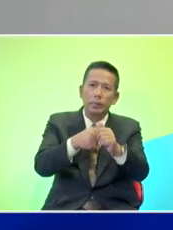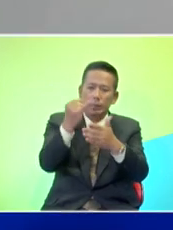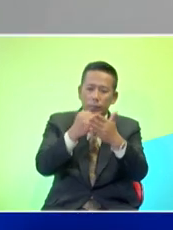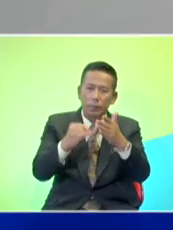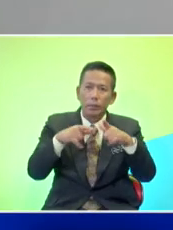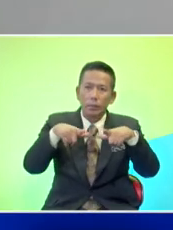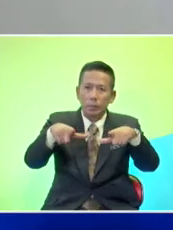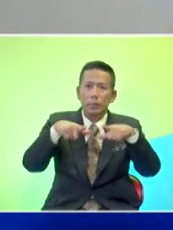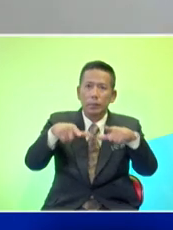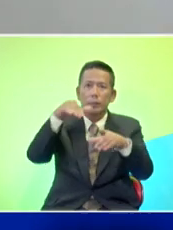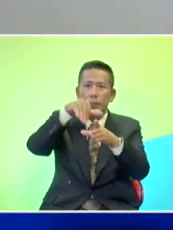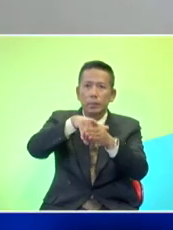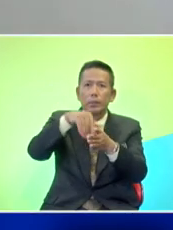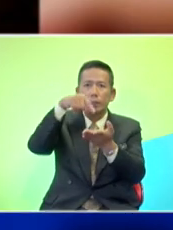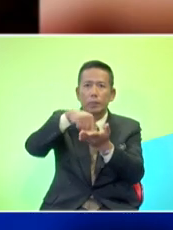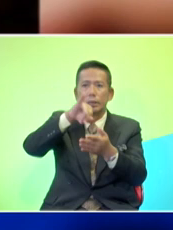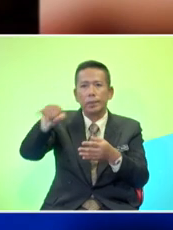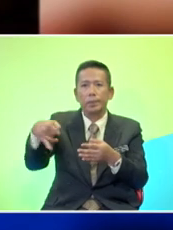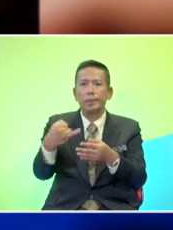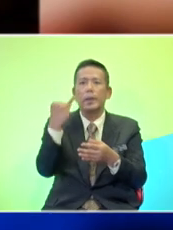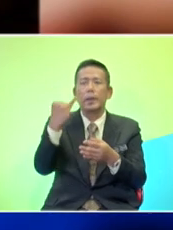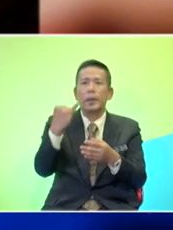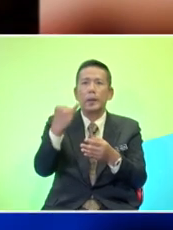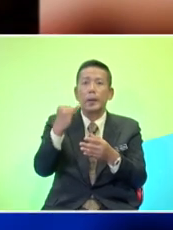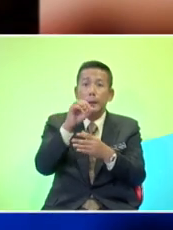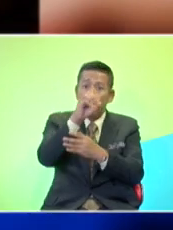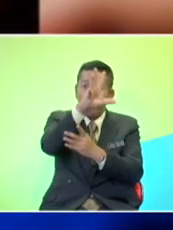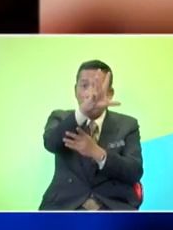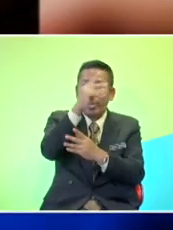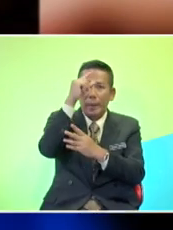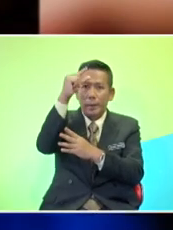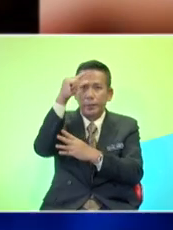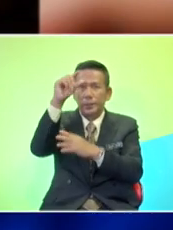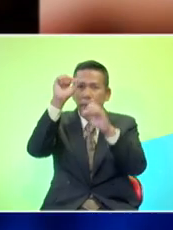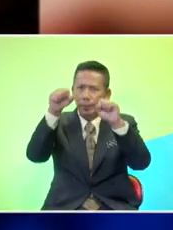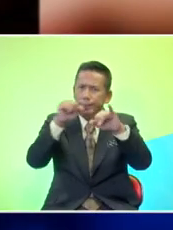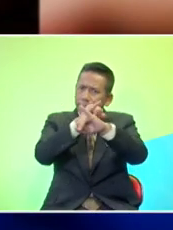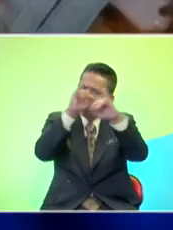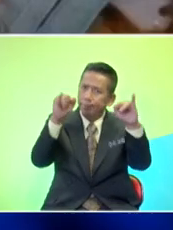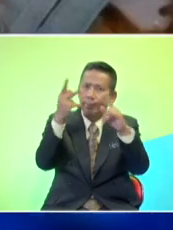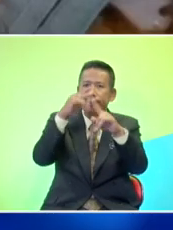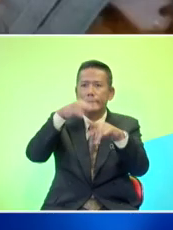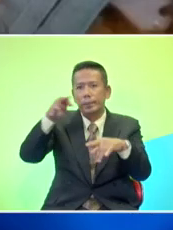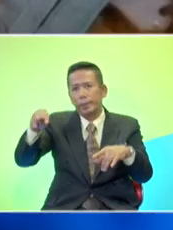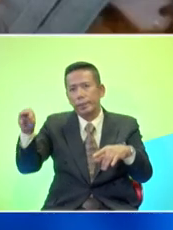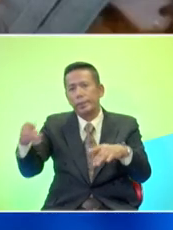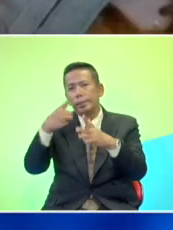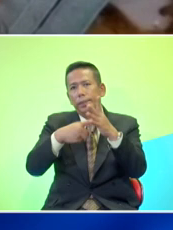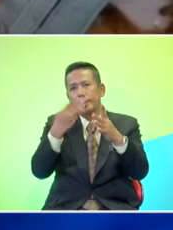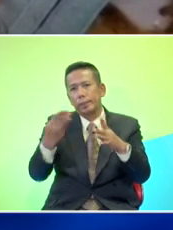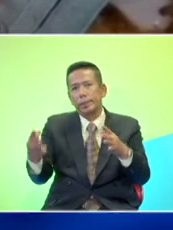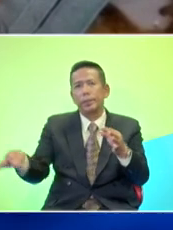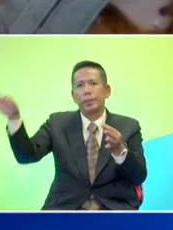dalam juga dalam multimedia juga persembahan multimedia ini buru-buru juga boleh menerangkan kepada murid Apakah bahannya sesuai